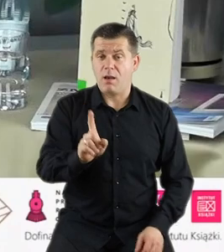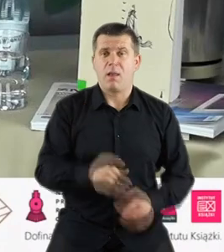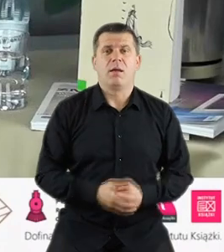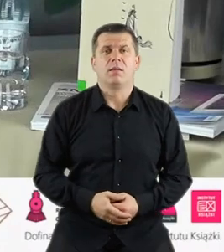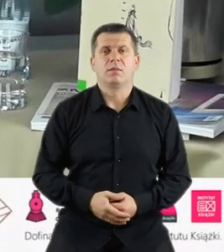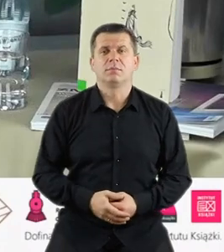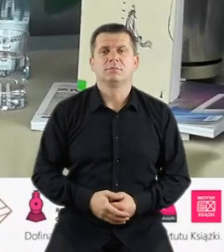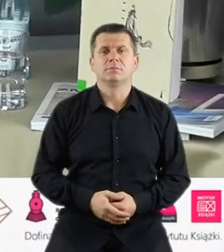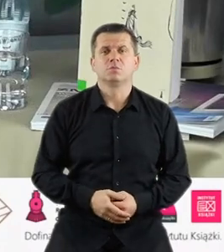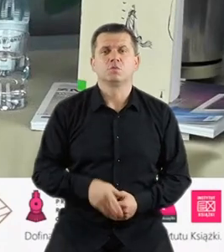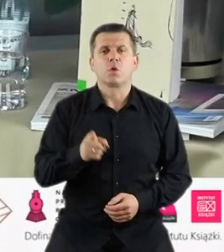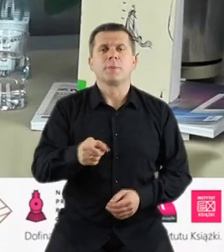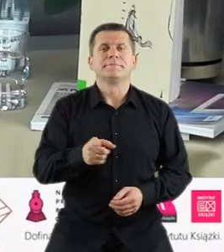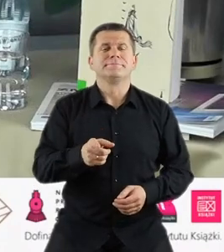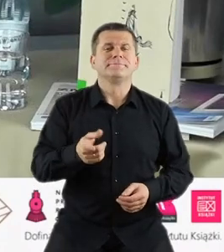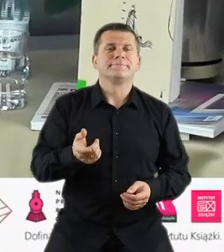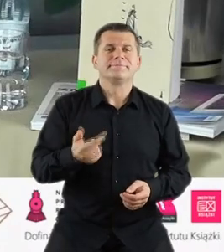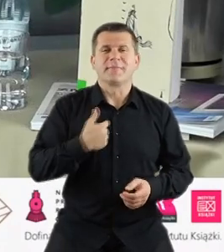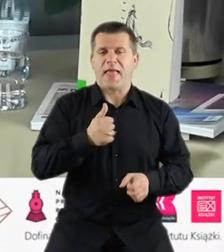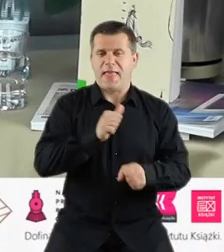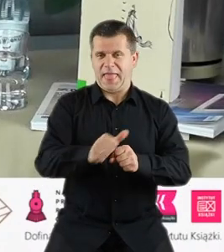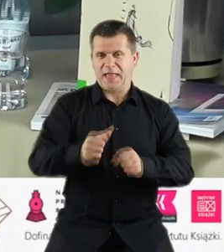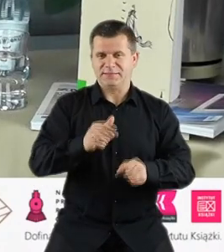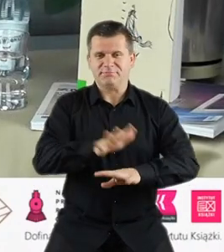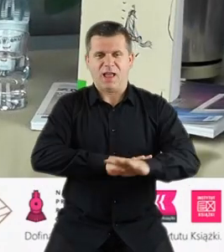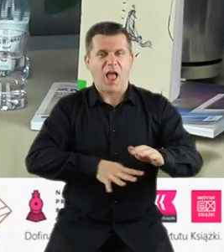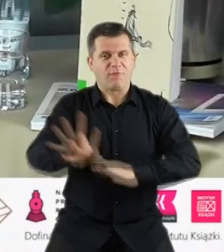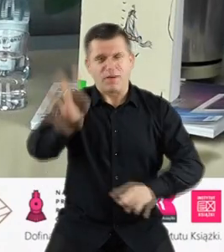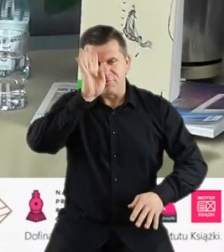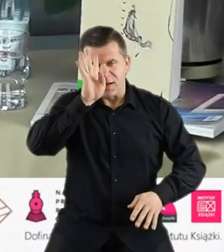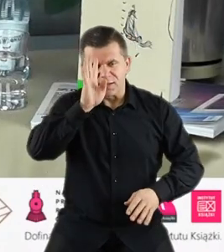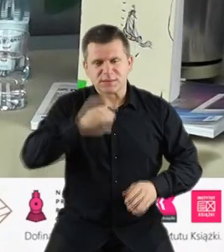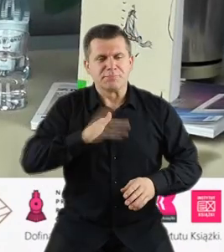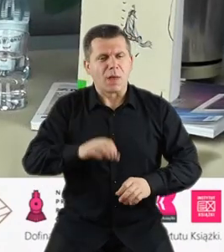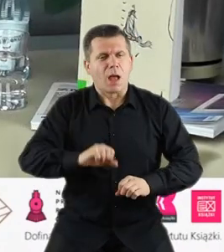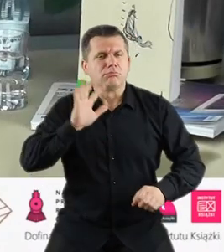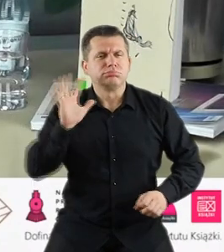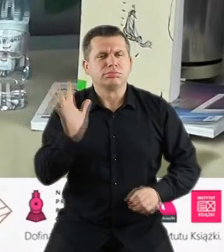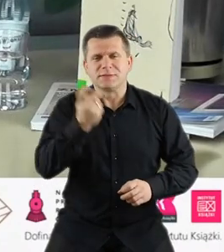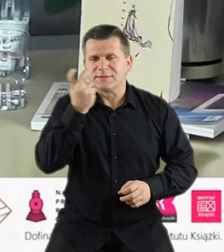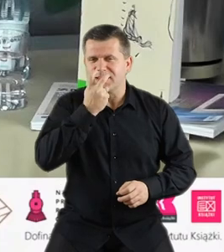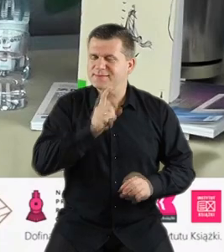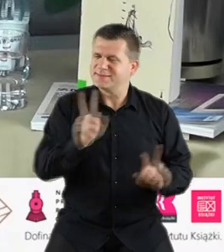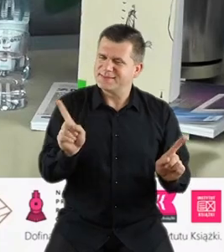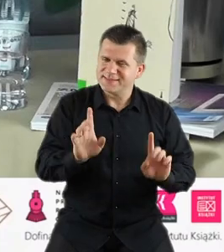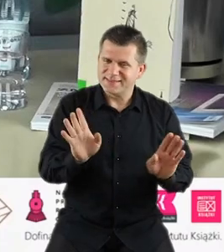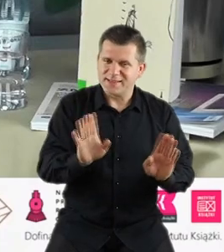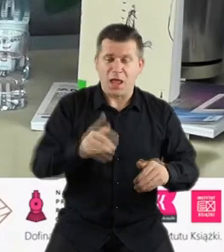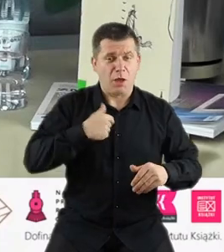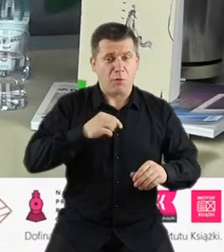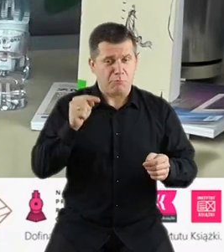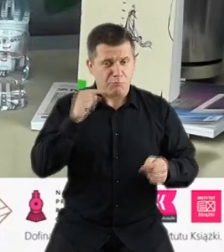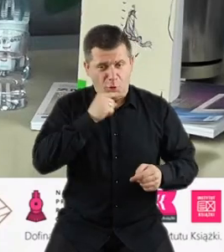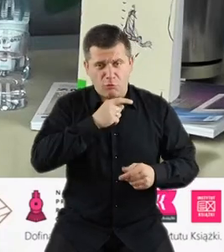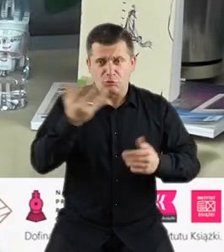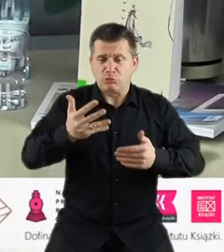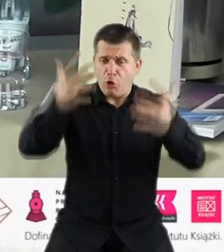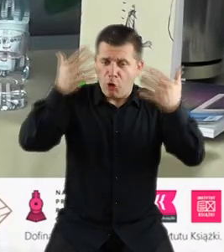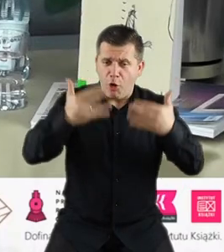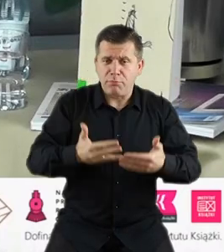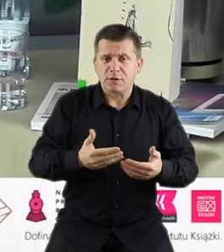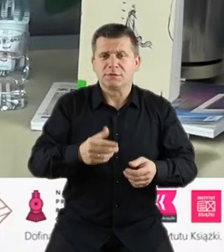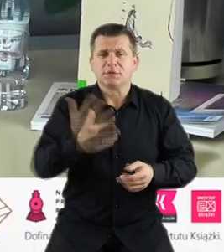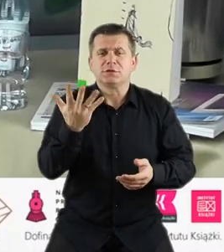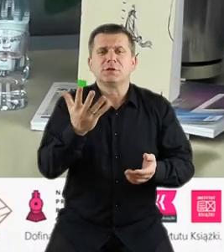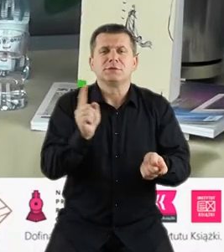ale to nie były takie naprawdę, to nie jest tak, że jestem fizyczką i że mam takie rozległe zainteresowania i że umiałabym obliczyć, w którym miejscu